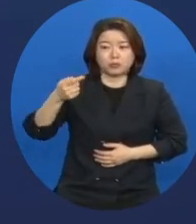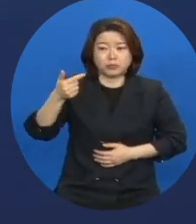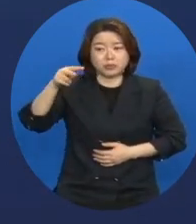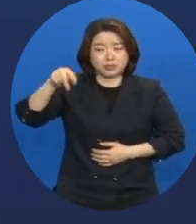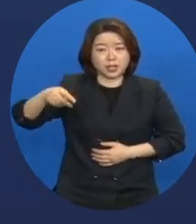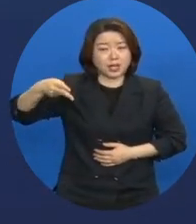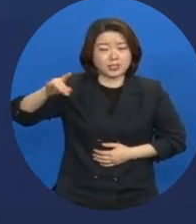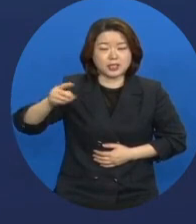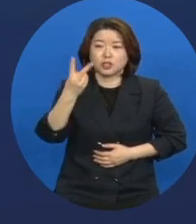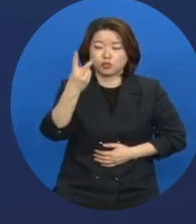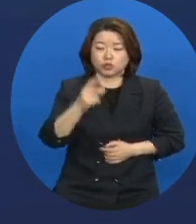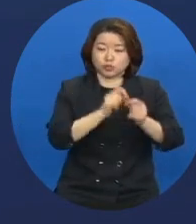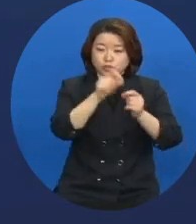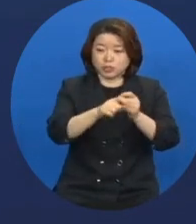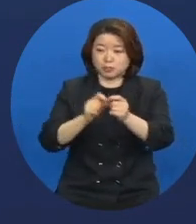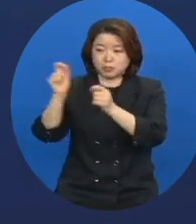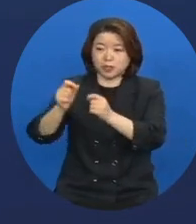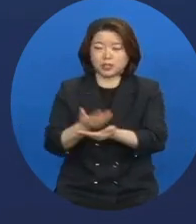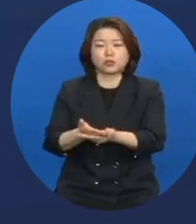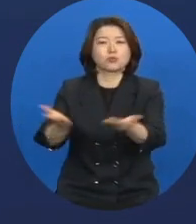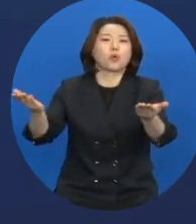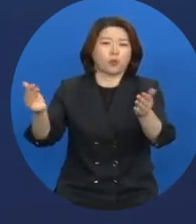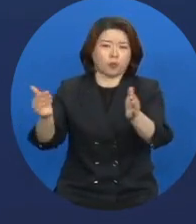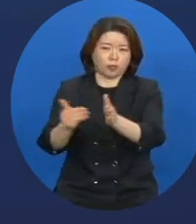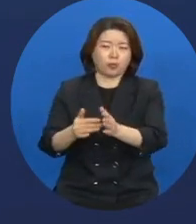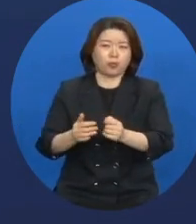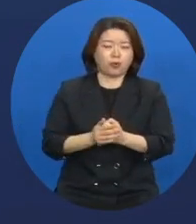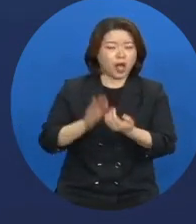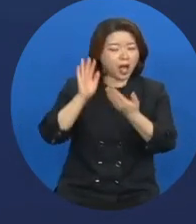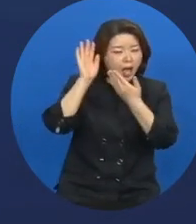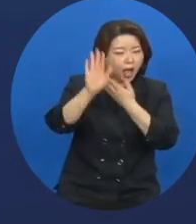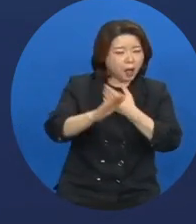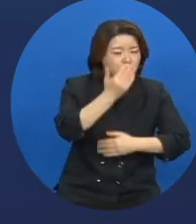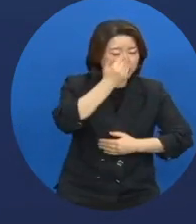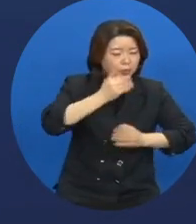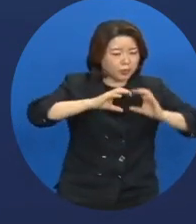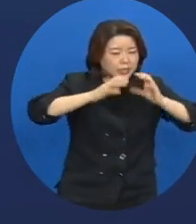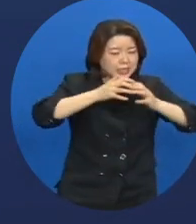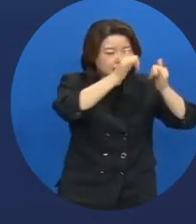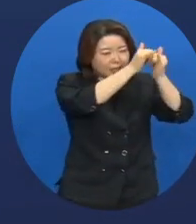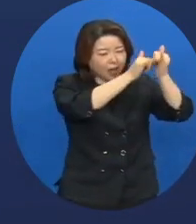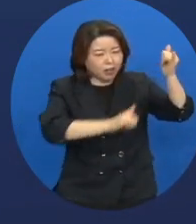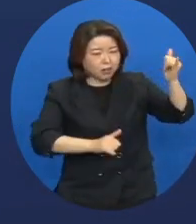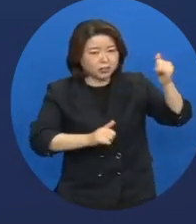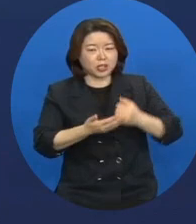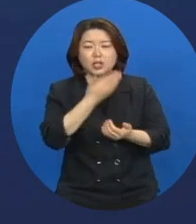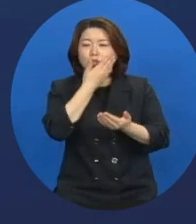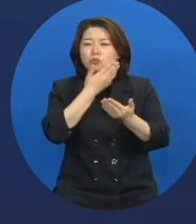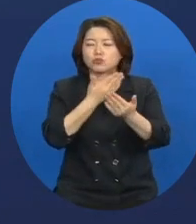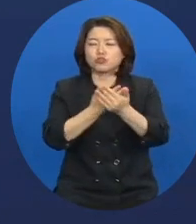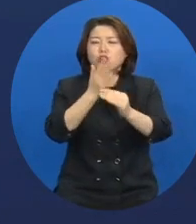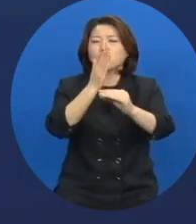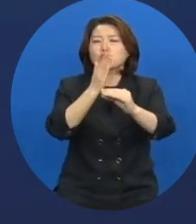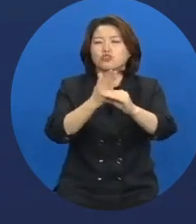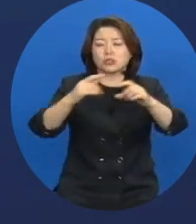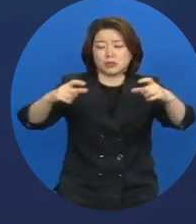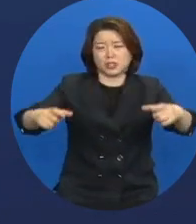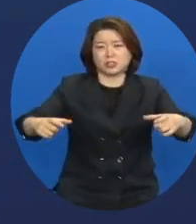몫입니다. 앞으로 이스라엘 역사에 아주 중요한 중심축을 구성하는